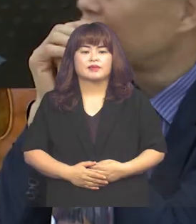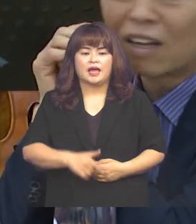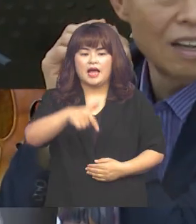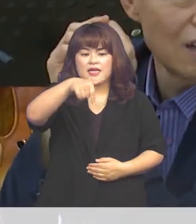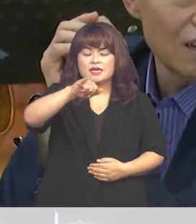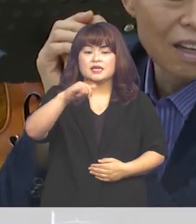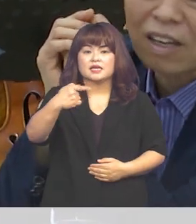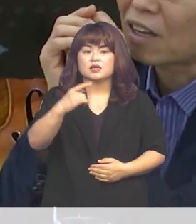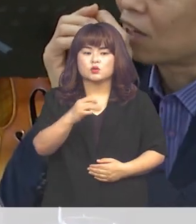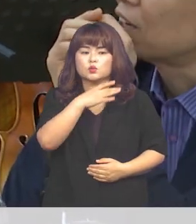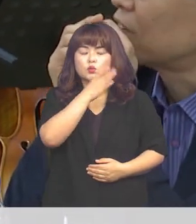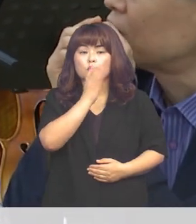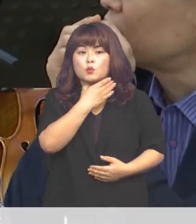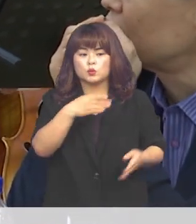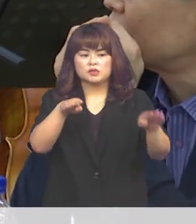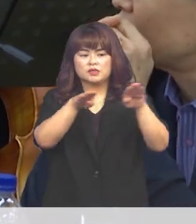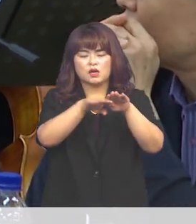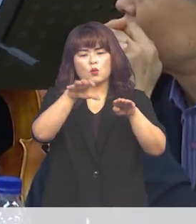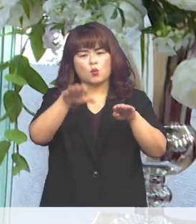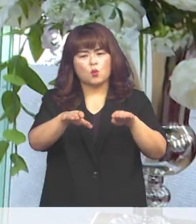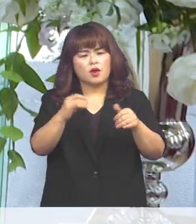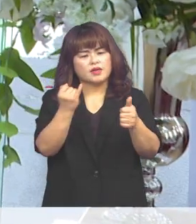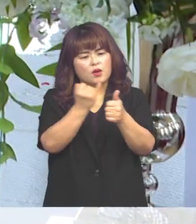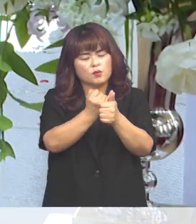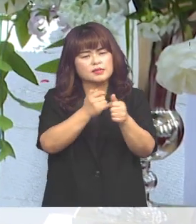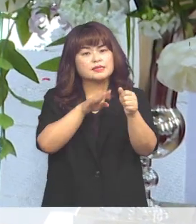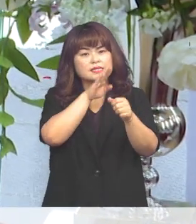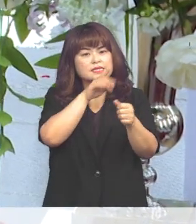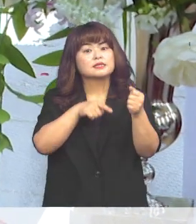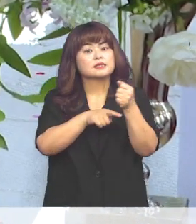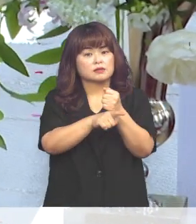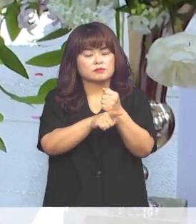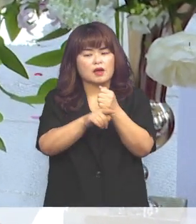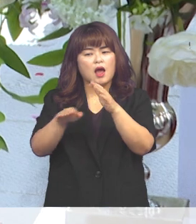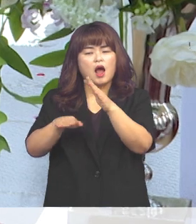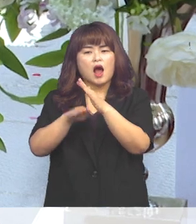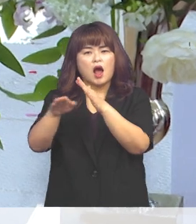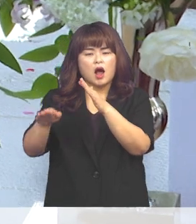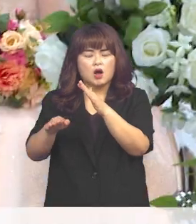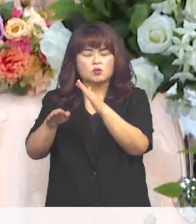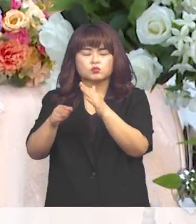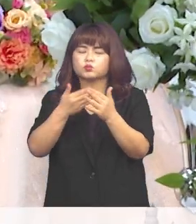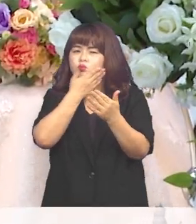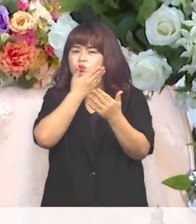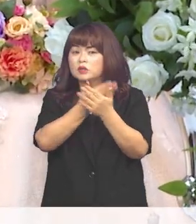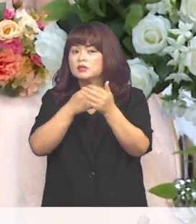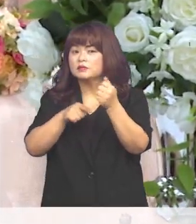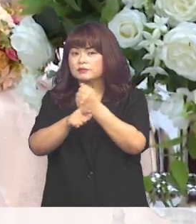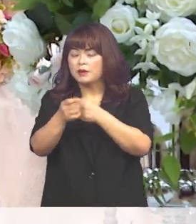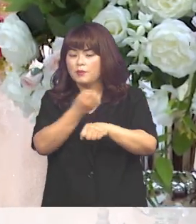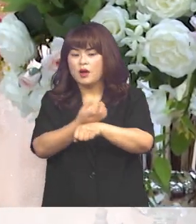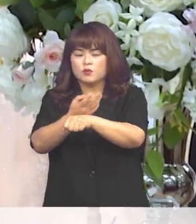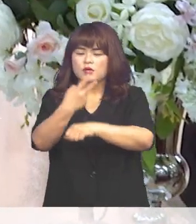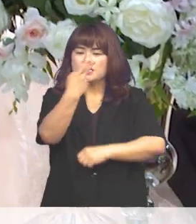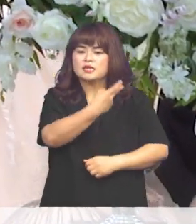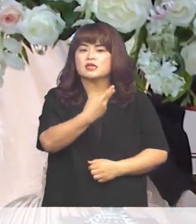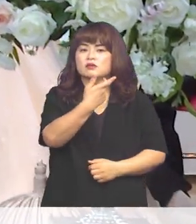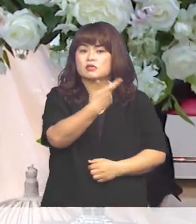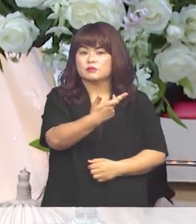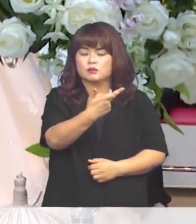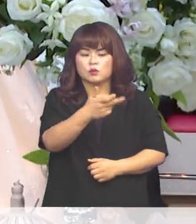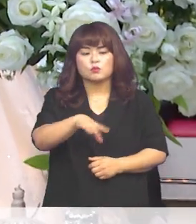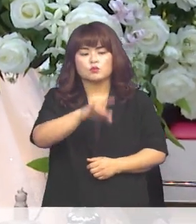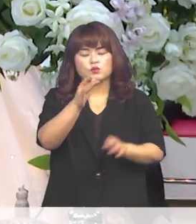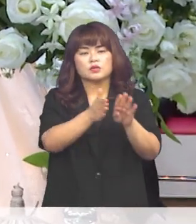하겠습니다. 기흥노인복지관은 결혼의 진정한 의미와 가족의 소중함을 알리기 위해 지난 2017년부터